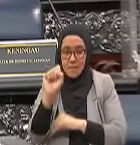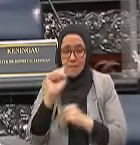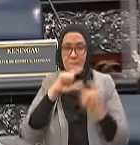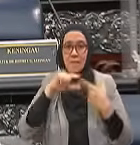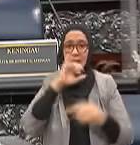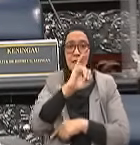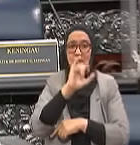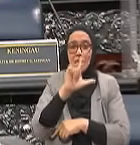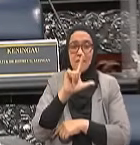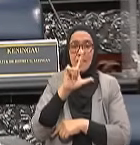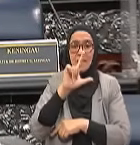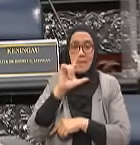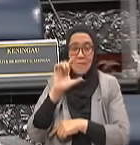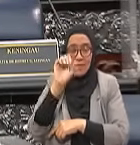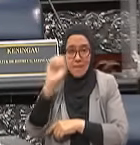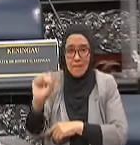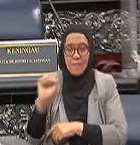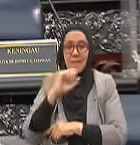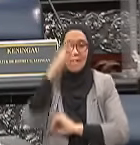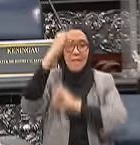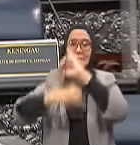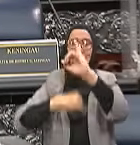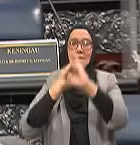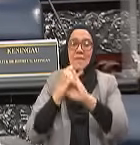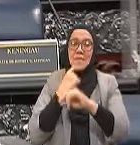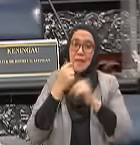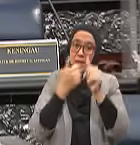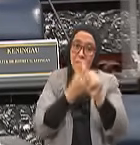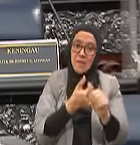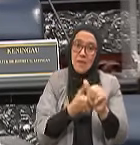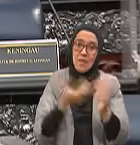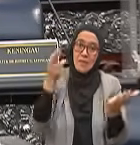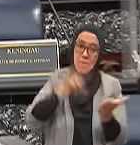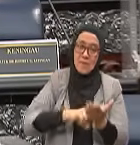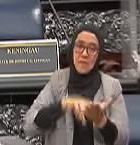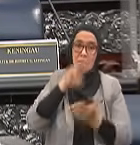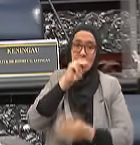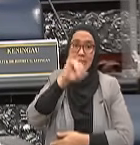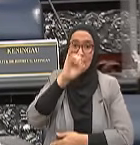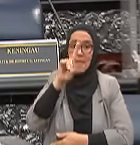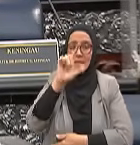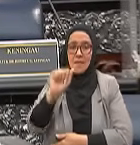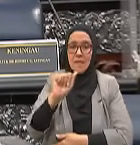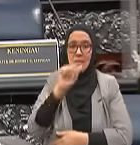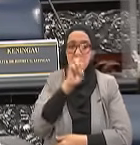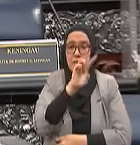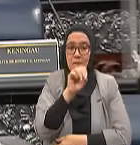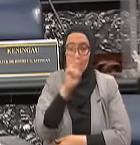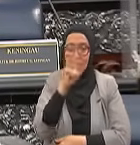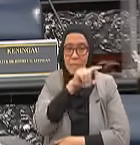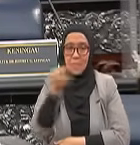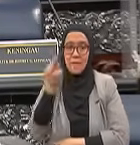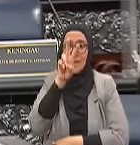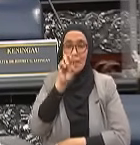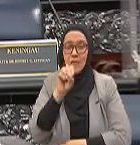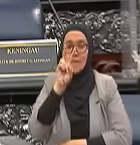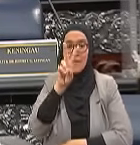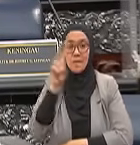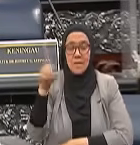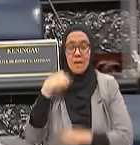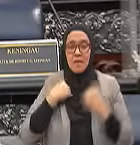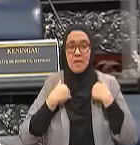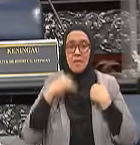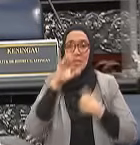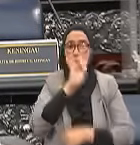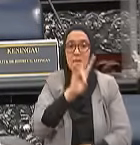berdasarkan record Midas saja 2006 hingga Mas 2021 terdapat 271 buah